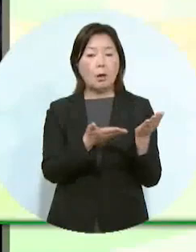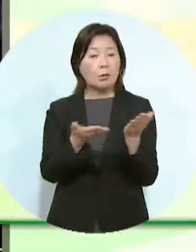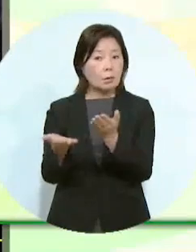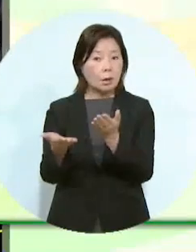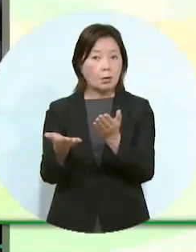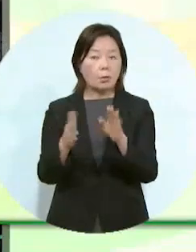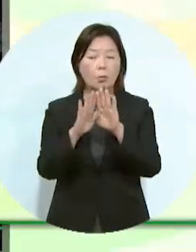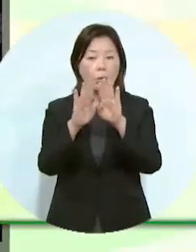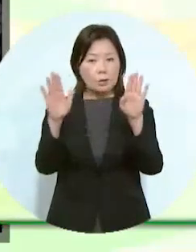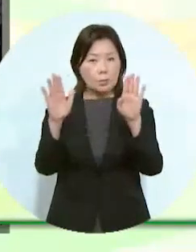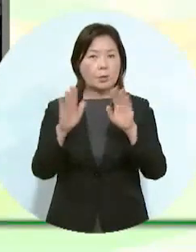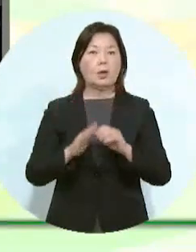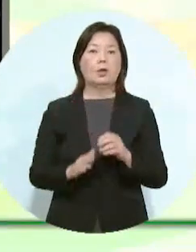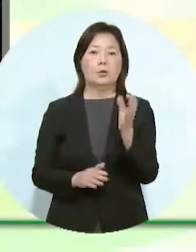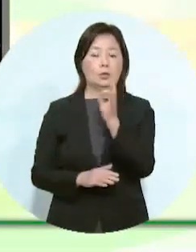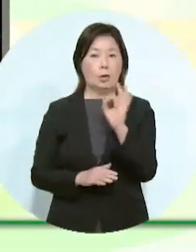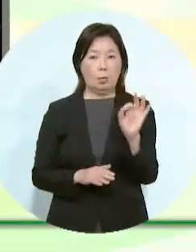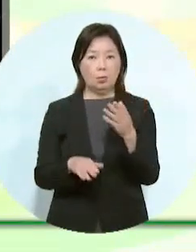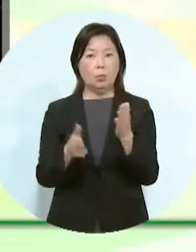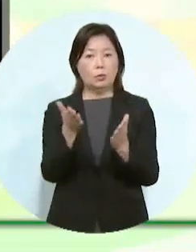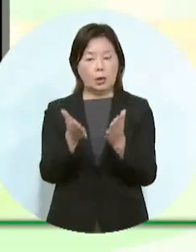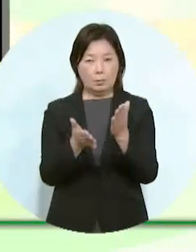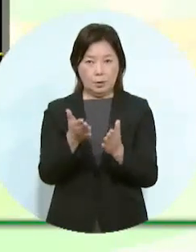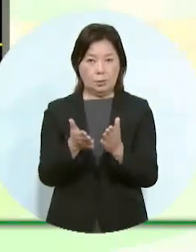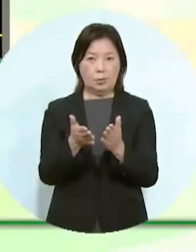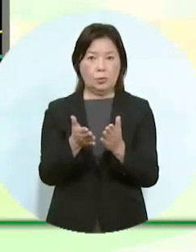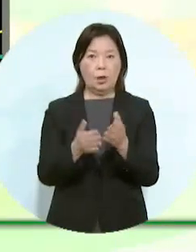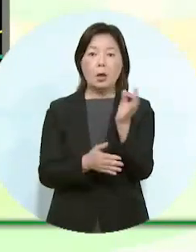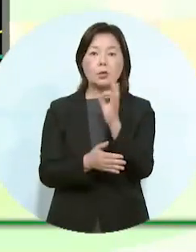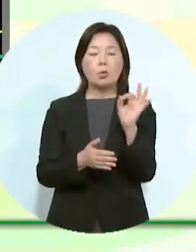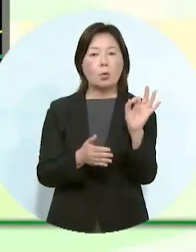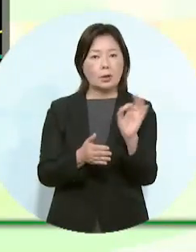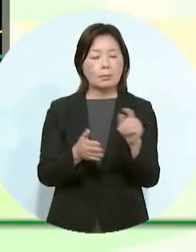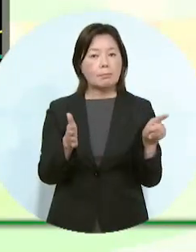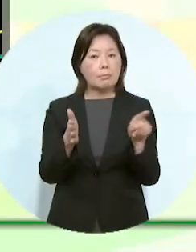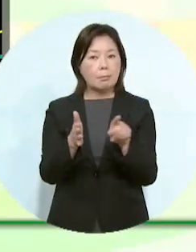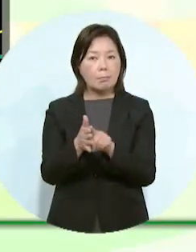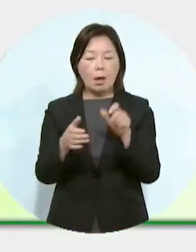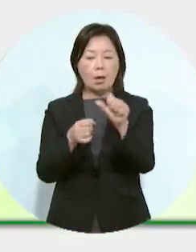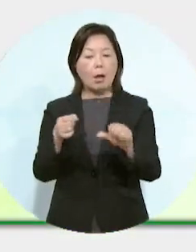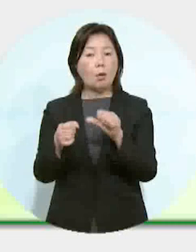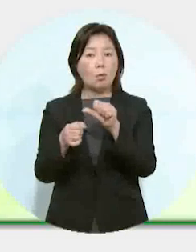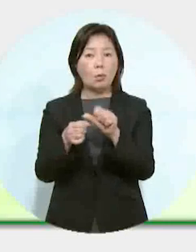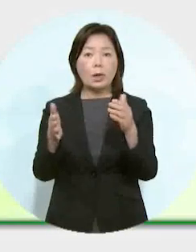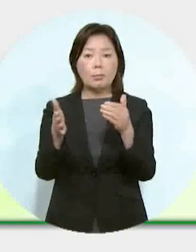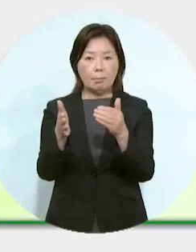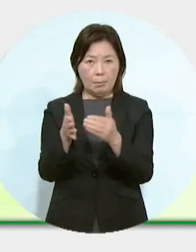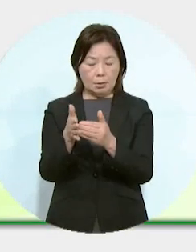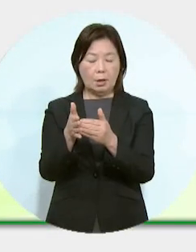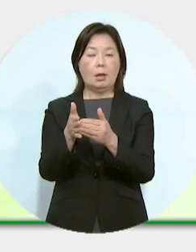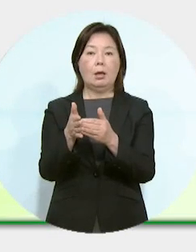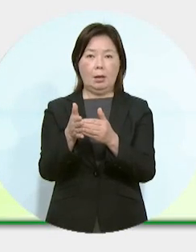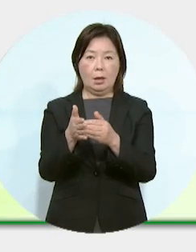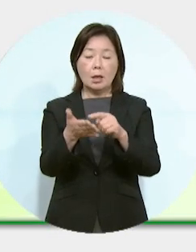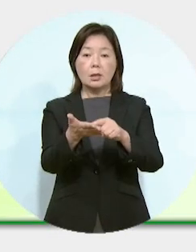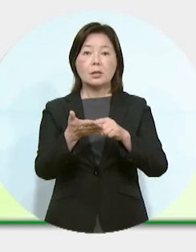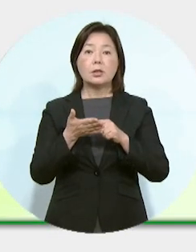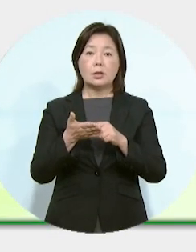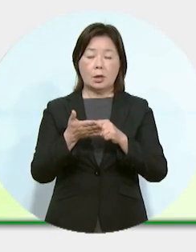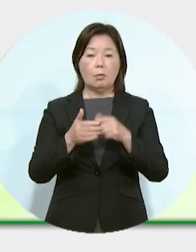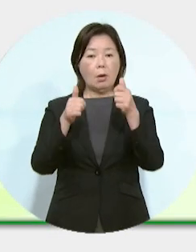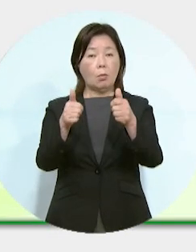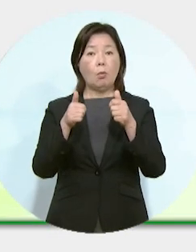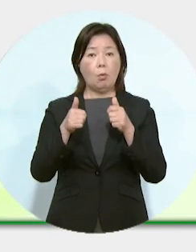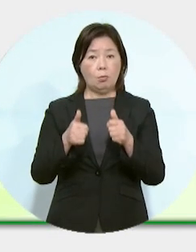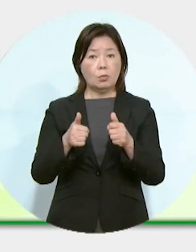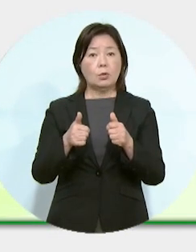始しているもの、さらに商品化から5年未満のものです。申請は申請フォ